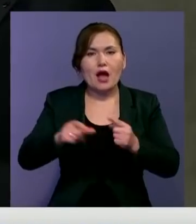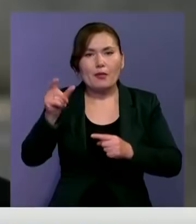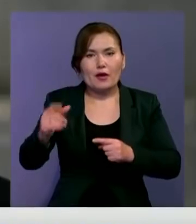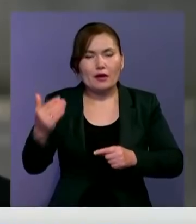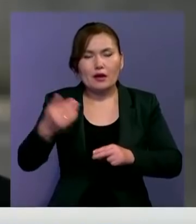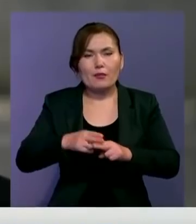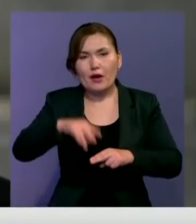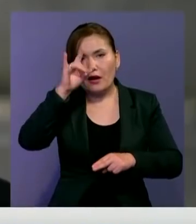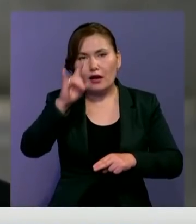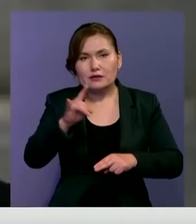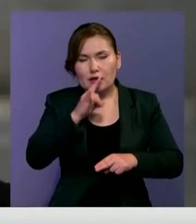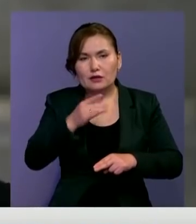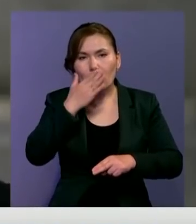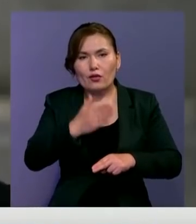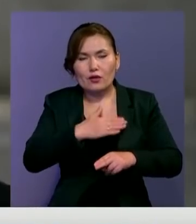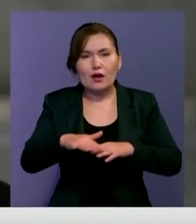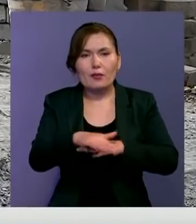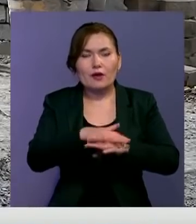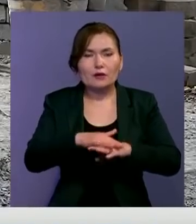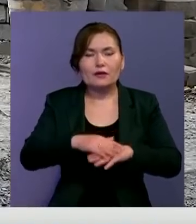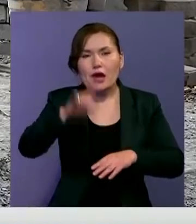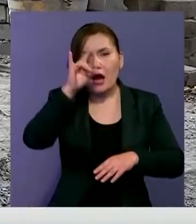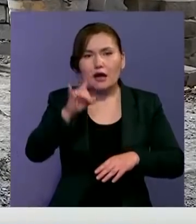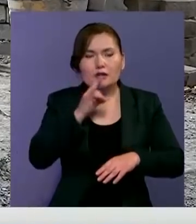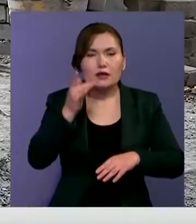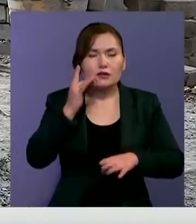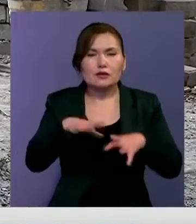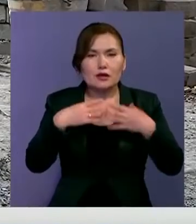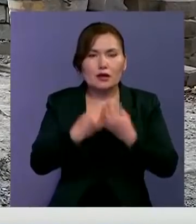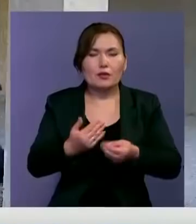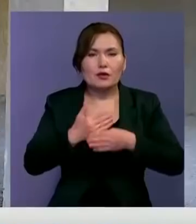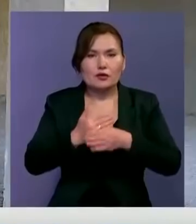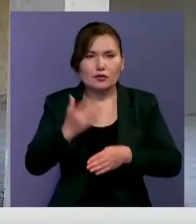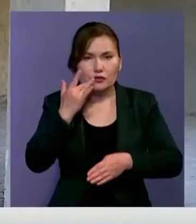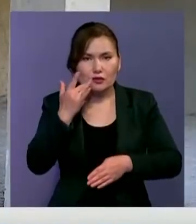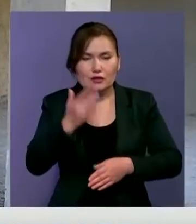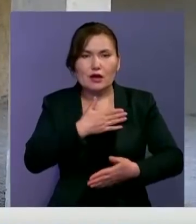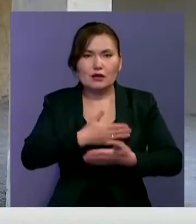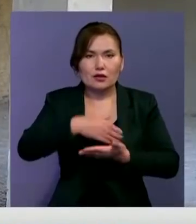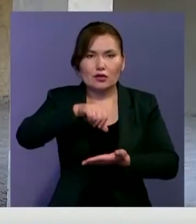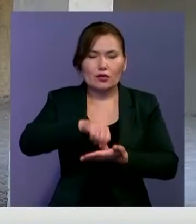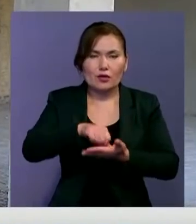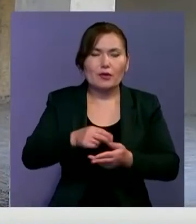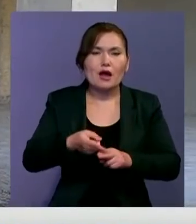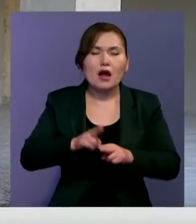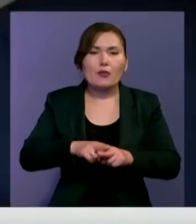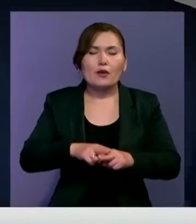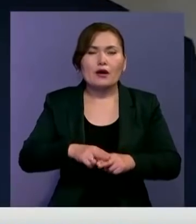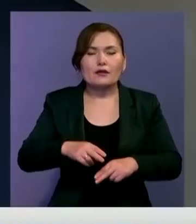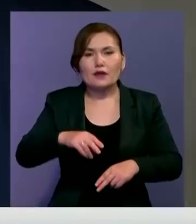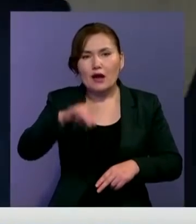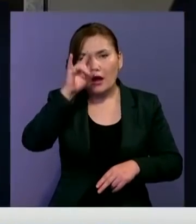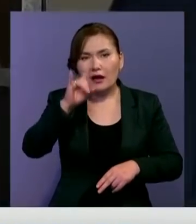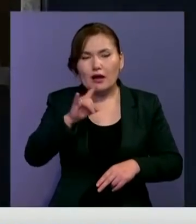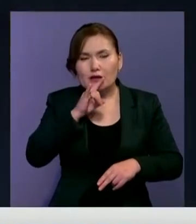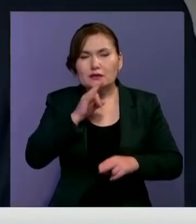аттанатын, қазақ десе мақтанатын азамат мұндағы қандастарымызға қол ұшын созуда еш аянып қалмайды жерлестері. Міне, ата жұртынан жырақ